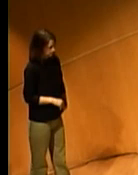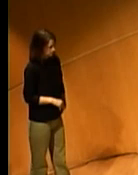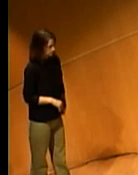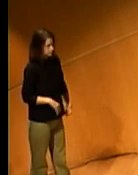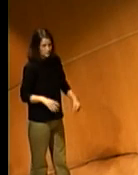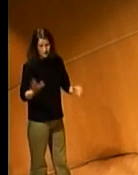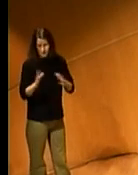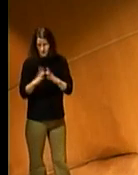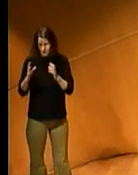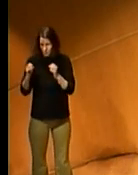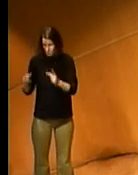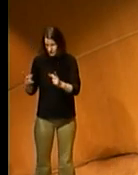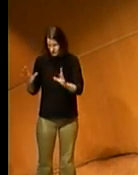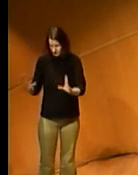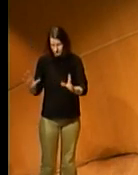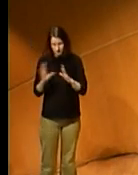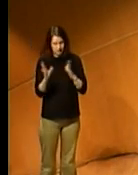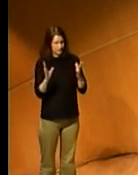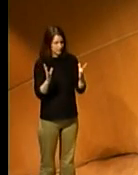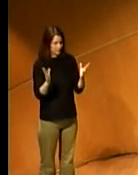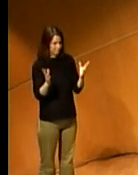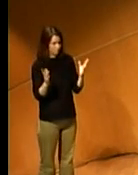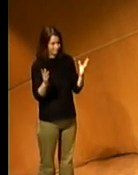Bien, ben, je propose